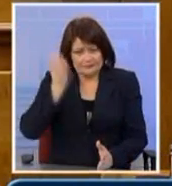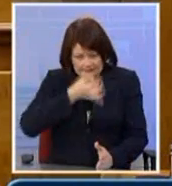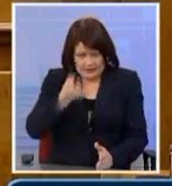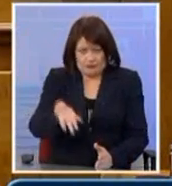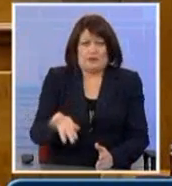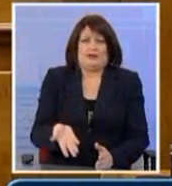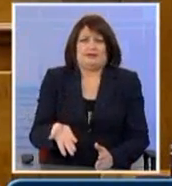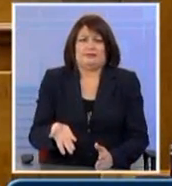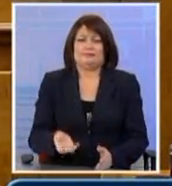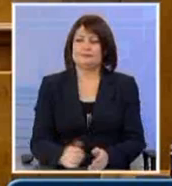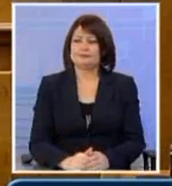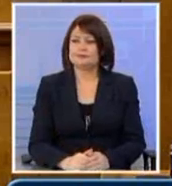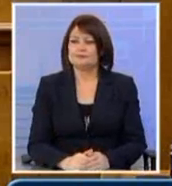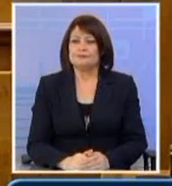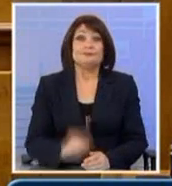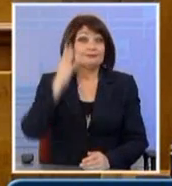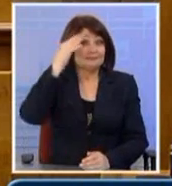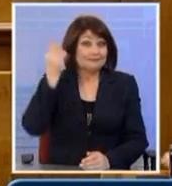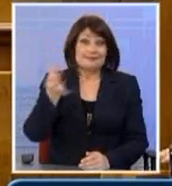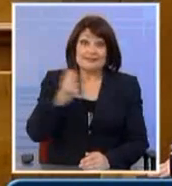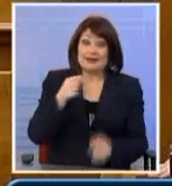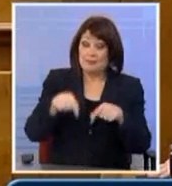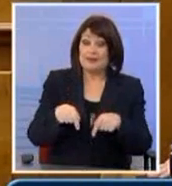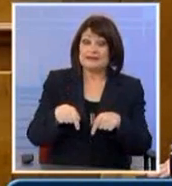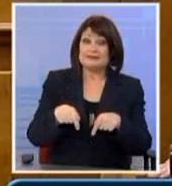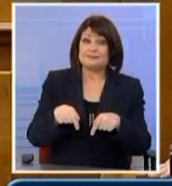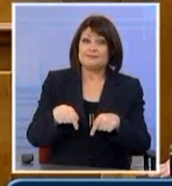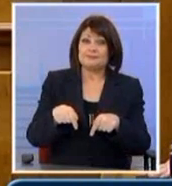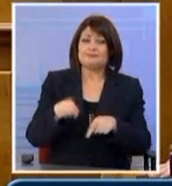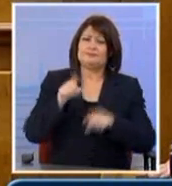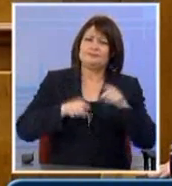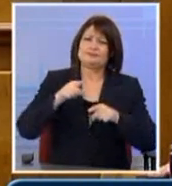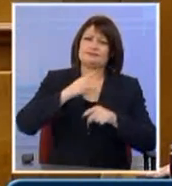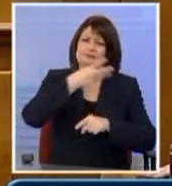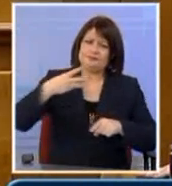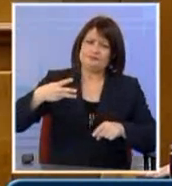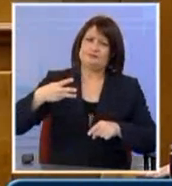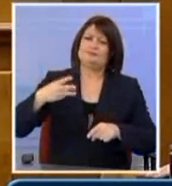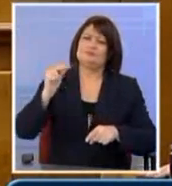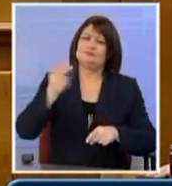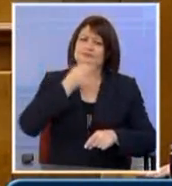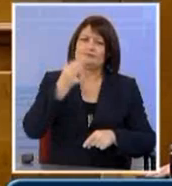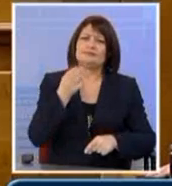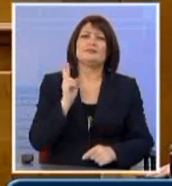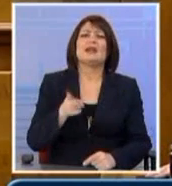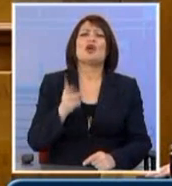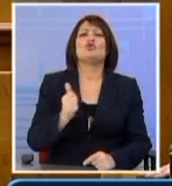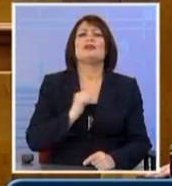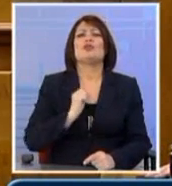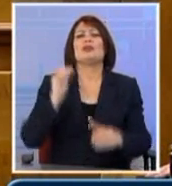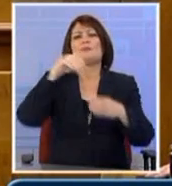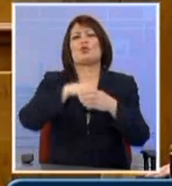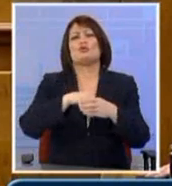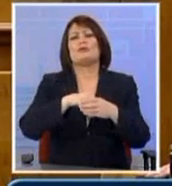Ελλήνων. Ξεχάσατε να μας πείτε σήμερα αυτό που έχουν πει στελέχη σας και στη Βουλή, ότι κακώς κάναμε το PSI